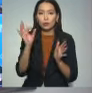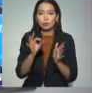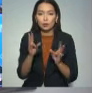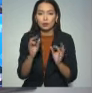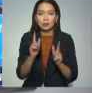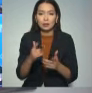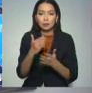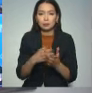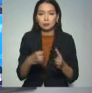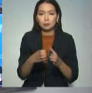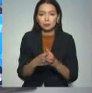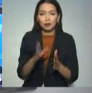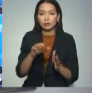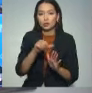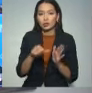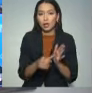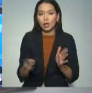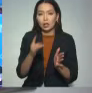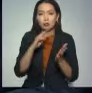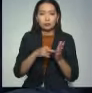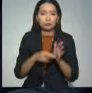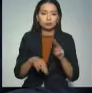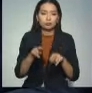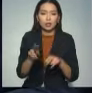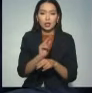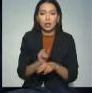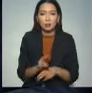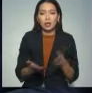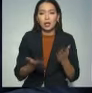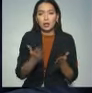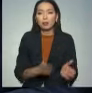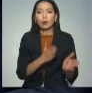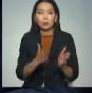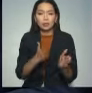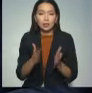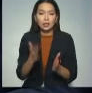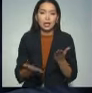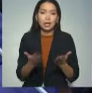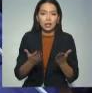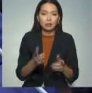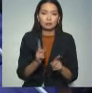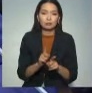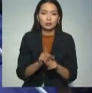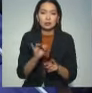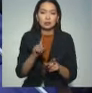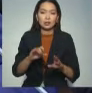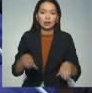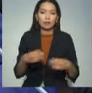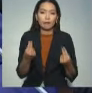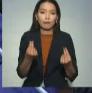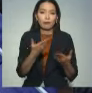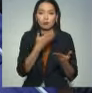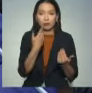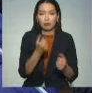Но согласно данным партии, в 16 регионах проекты по строительству и ремонту либо переносятся, либо простаиваются из-за отсутствия